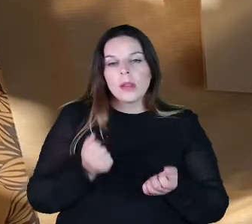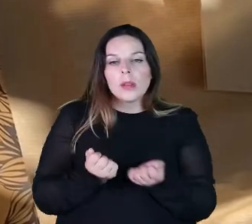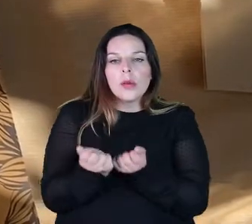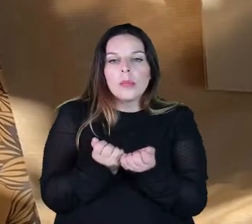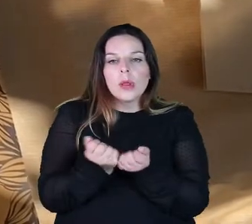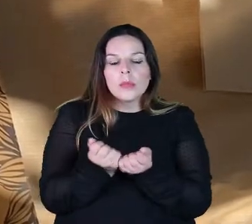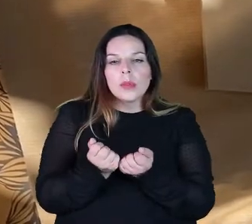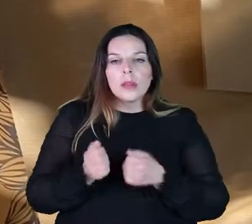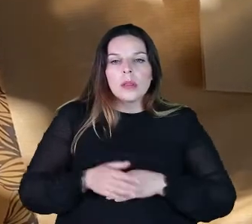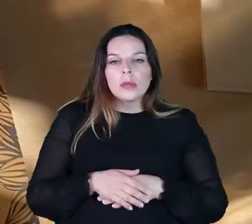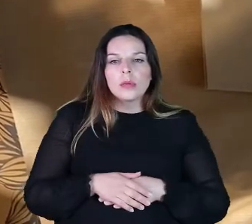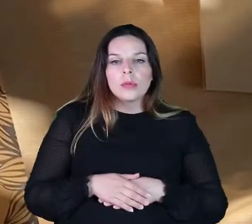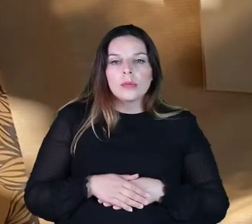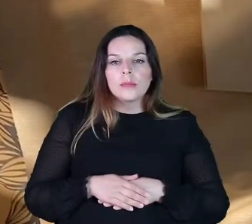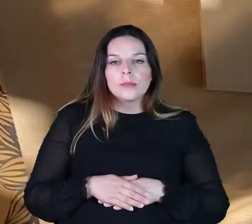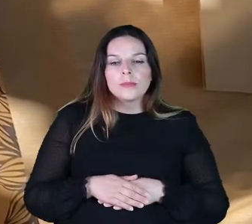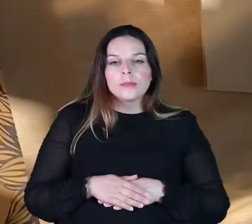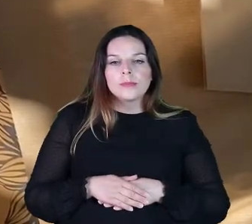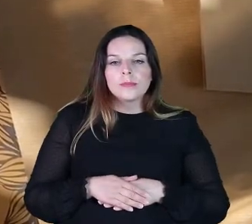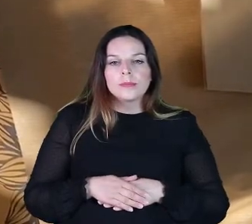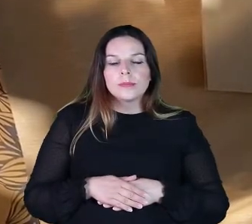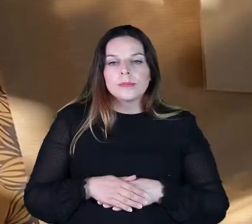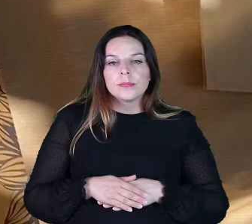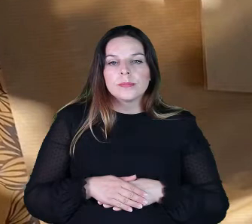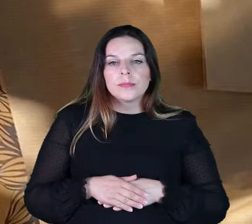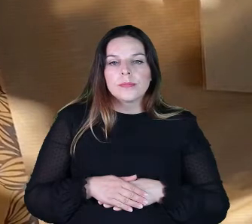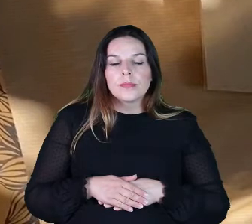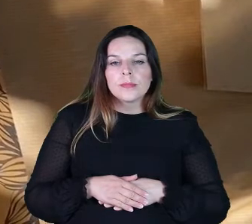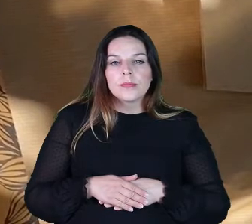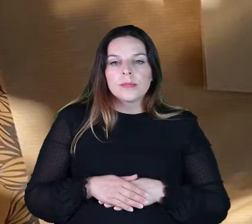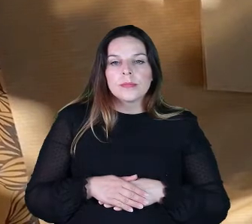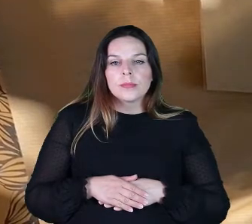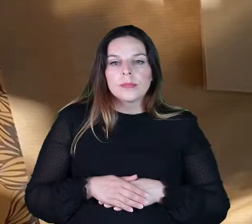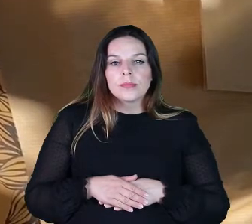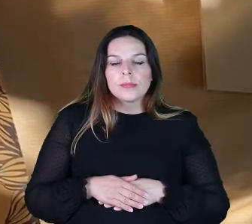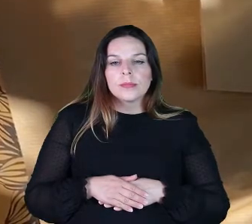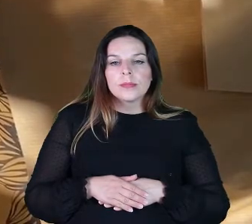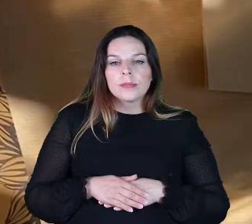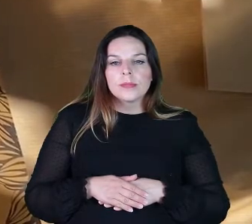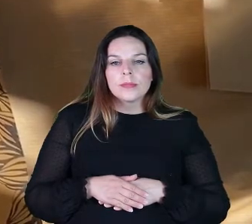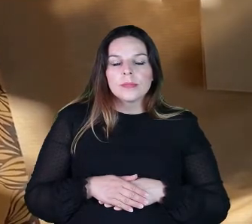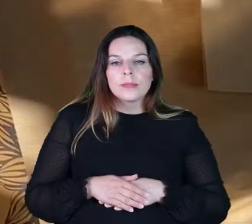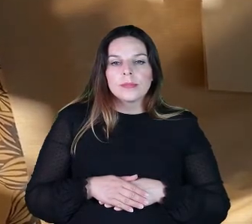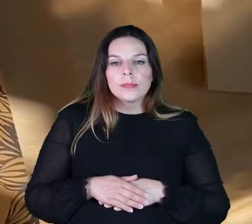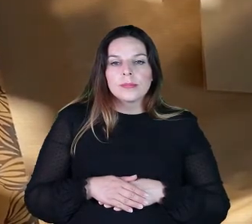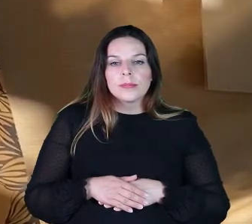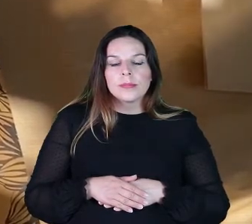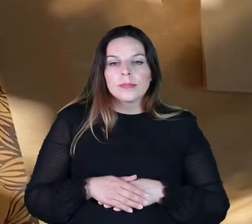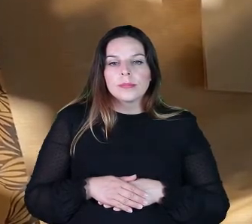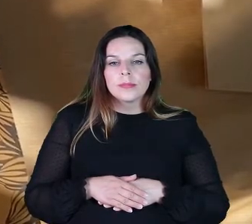Można zgiąć kartkę na cztery części i ten róg, który pozostanie z wszystkich czterech